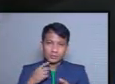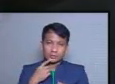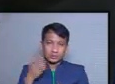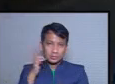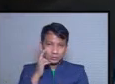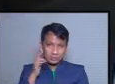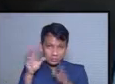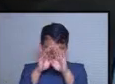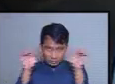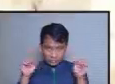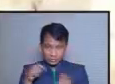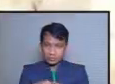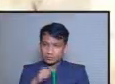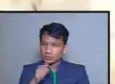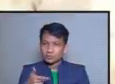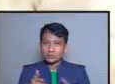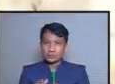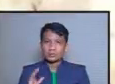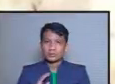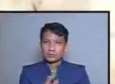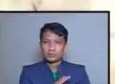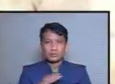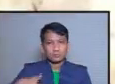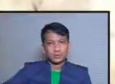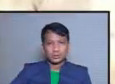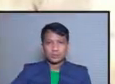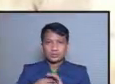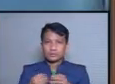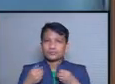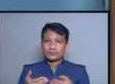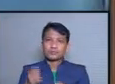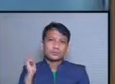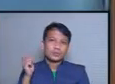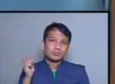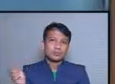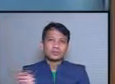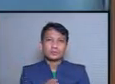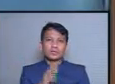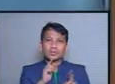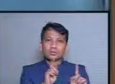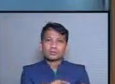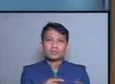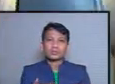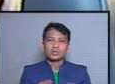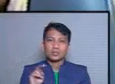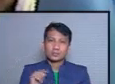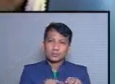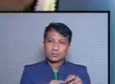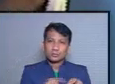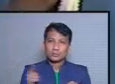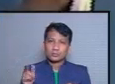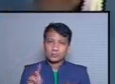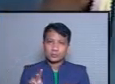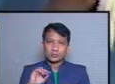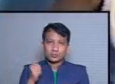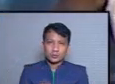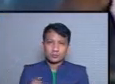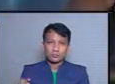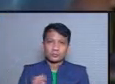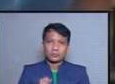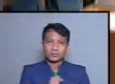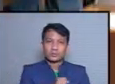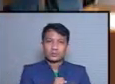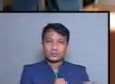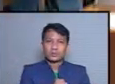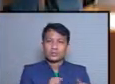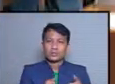Duterte. Hindi na raw papayag ang Kongreso na madali ito ulit kaya minamadali na nila ang report. November 27 ang aprobahan ng Senado ang bersyon